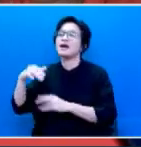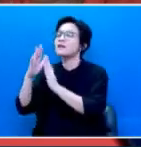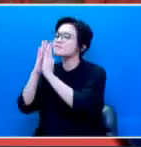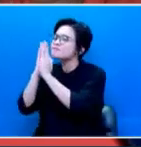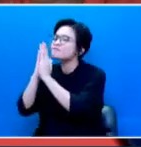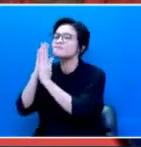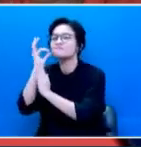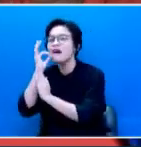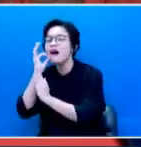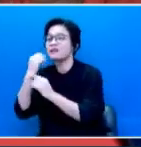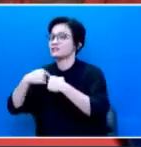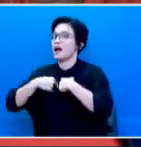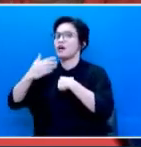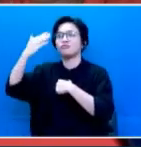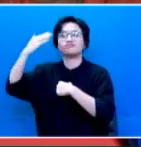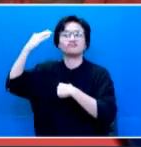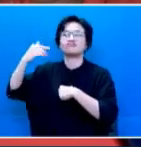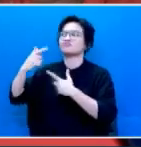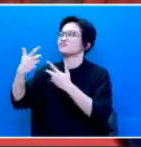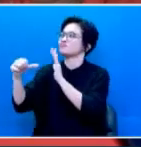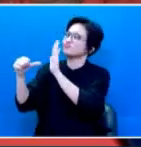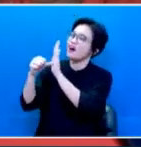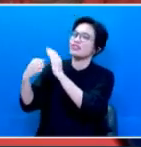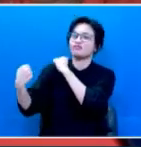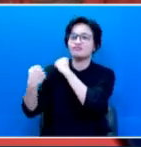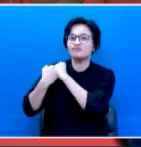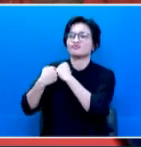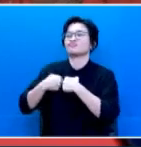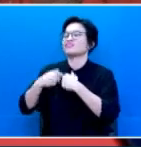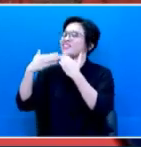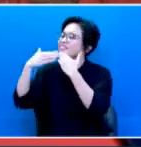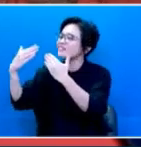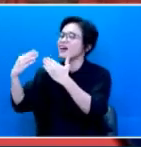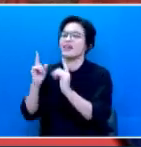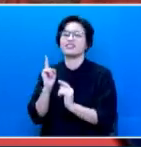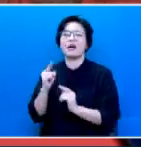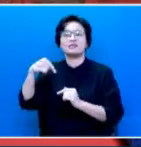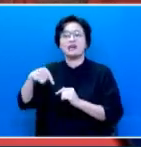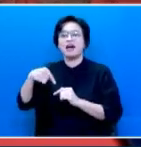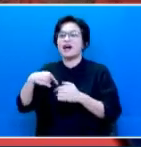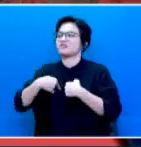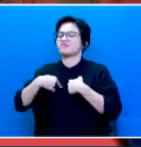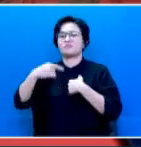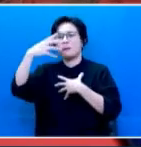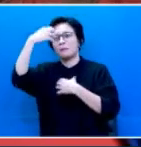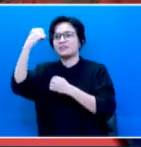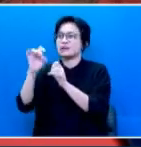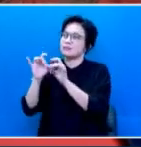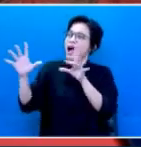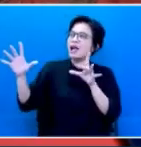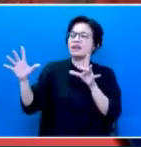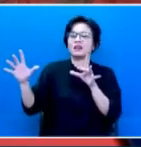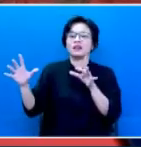terima kasih atas bantuan selama ini sebagai partai tapi saya berbeda jalan gitu saya paham mungkin kecewa kan